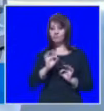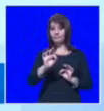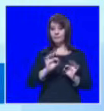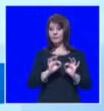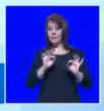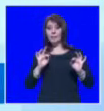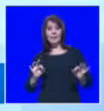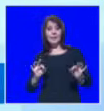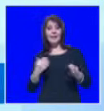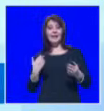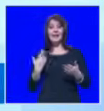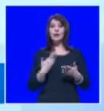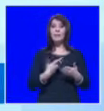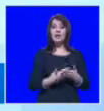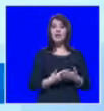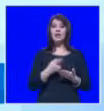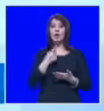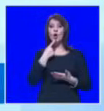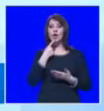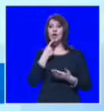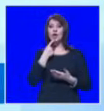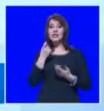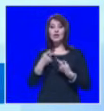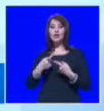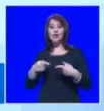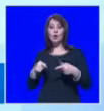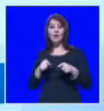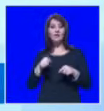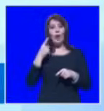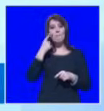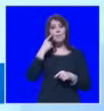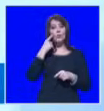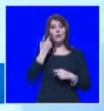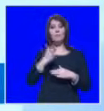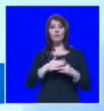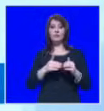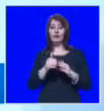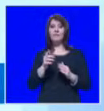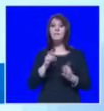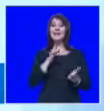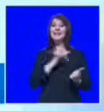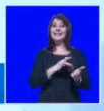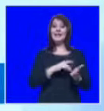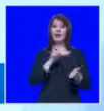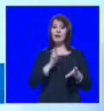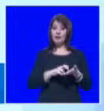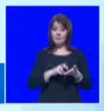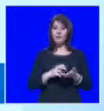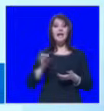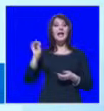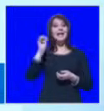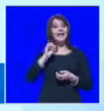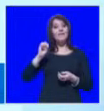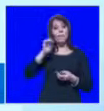да ни доближат до зоната? Не само, че мисля. Това е прогноза, която изготвяме както в Централната банка, така и в Европейската